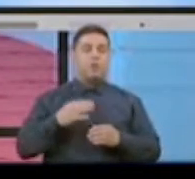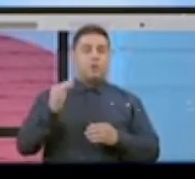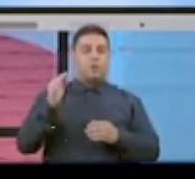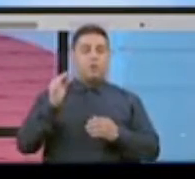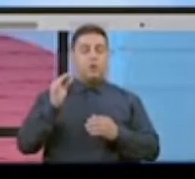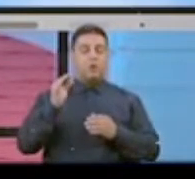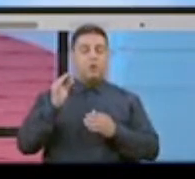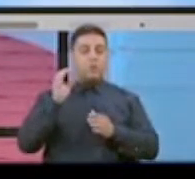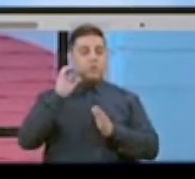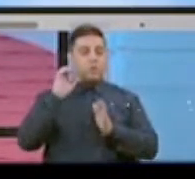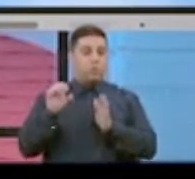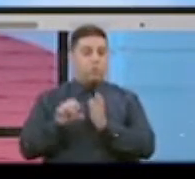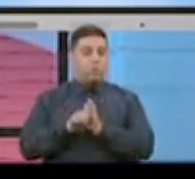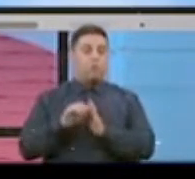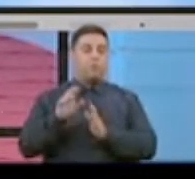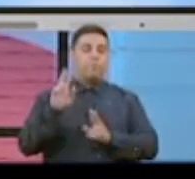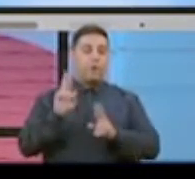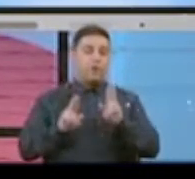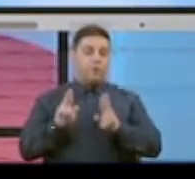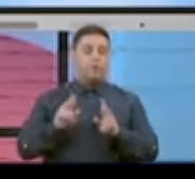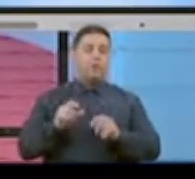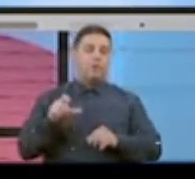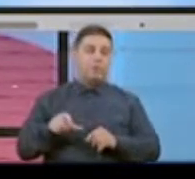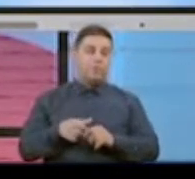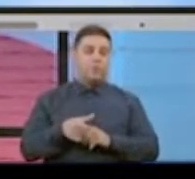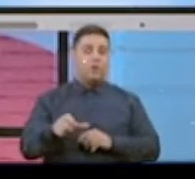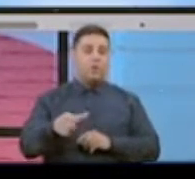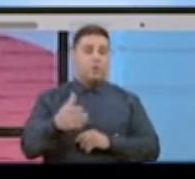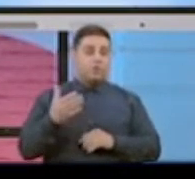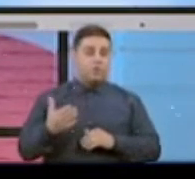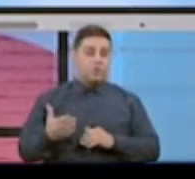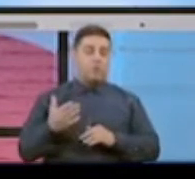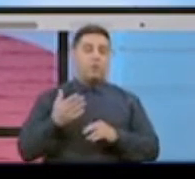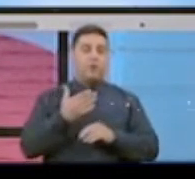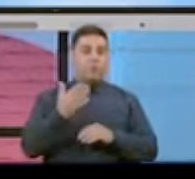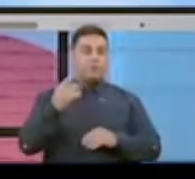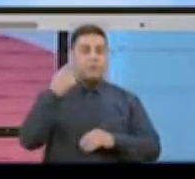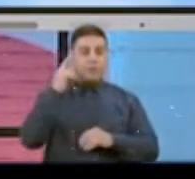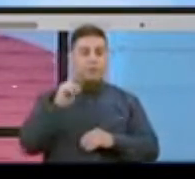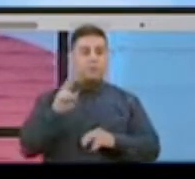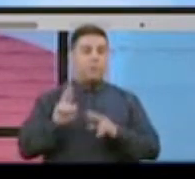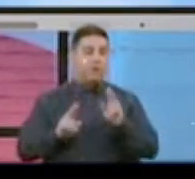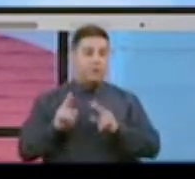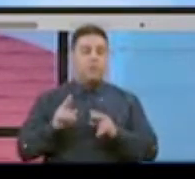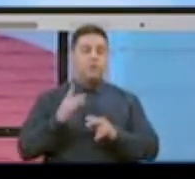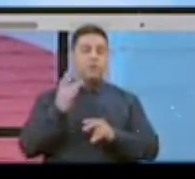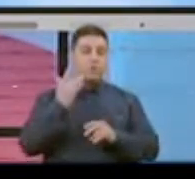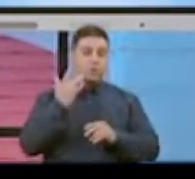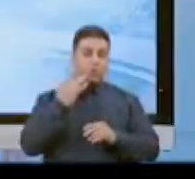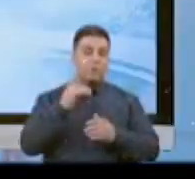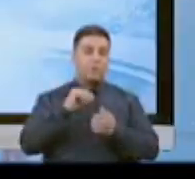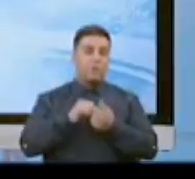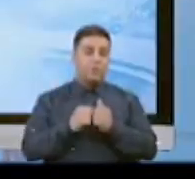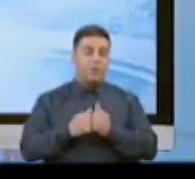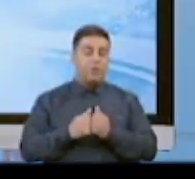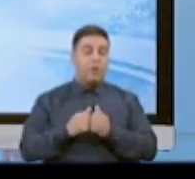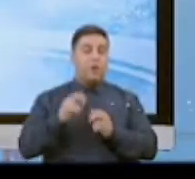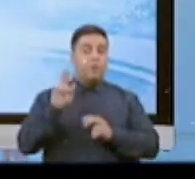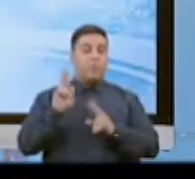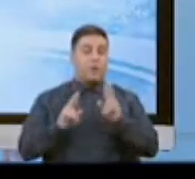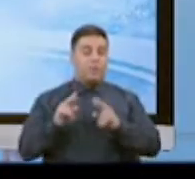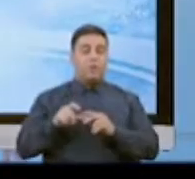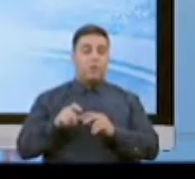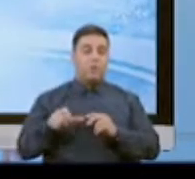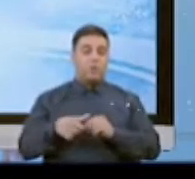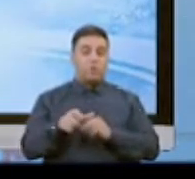соблюдать правила движения. А вы знаете правила дорожного движения? Тогда запоминайте. Правила